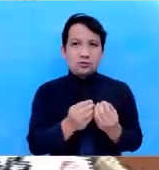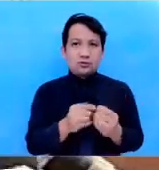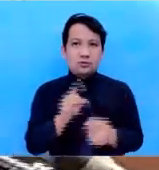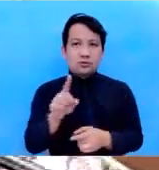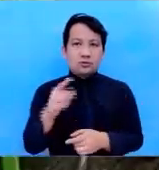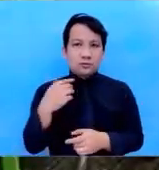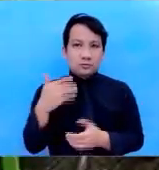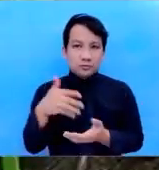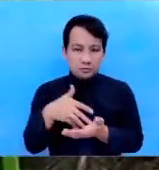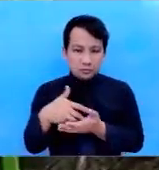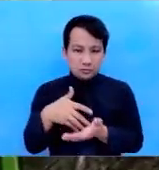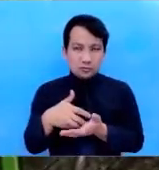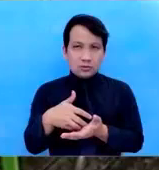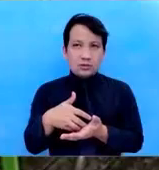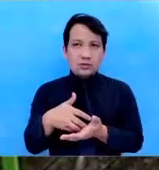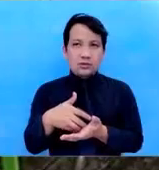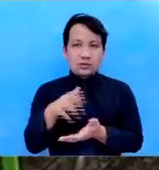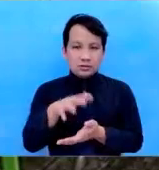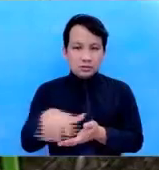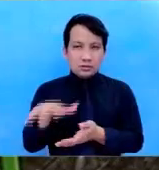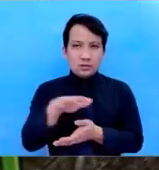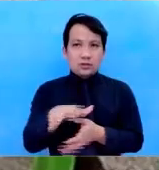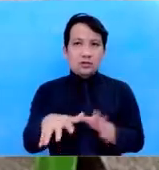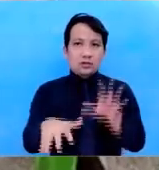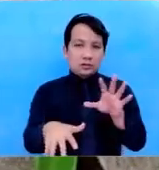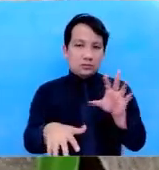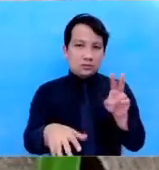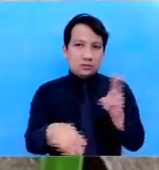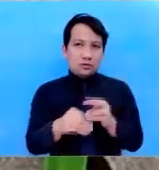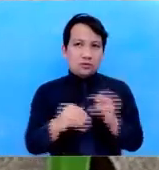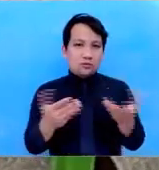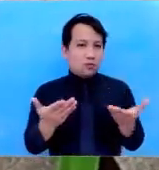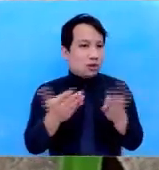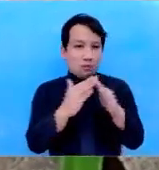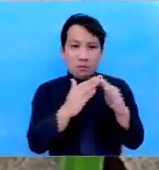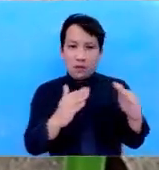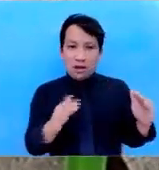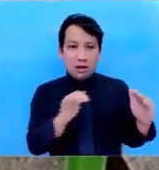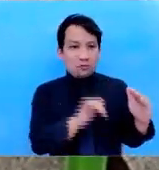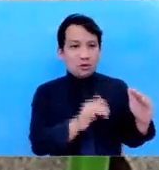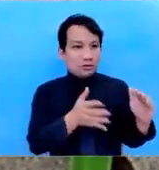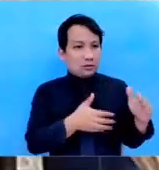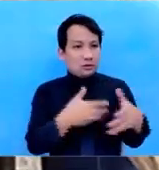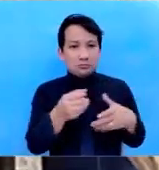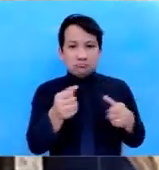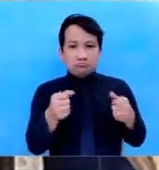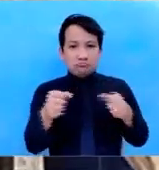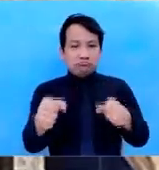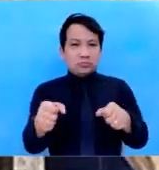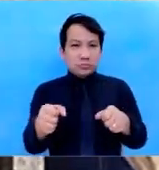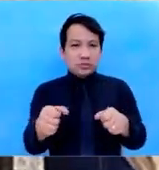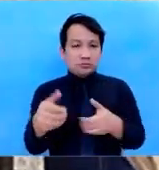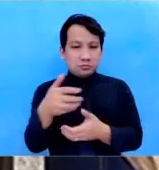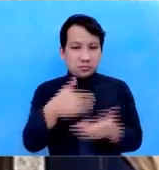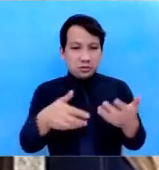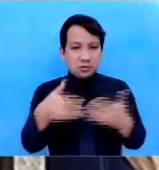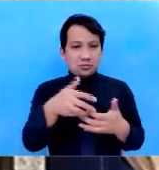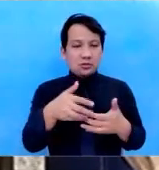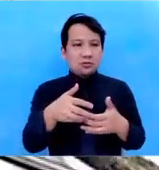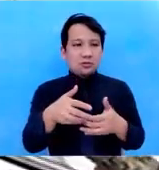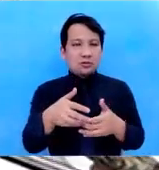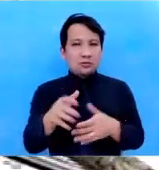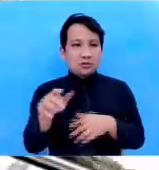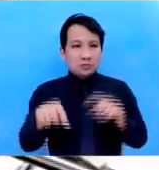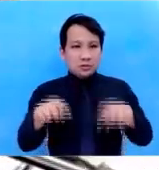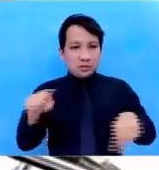vulnerable sectors of our population. Dahil sila nga po ay walang permanenteng bahay, laging nasa kalye, laging nakakasama at nakakapag-interact sa